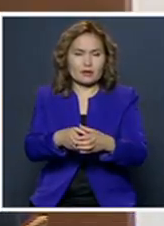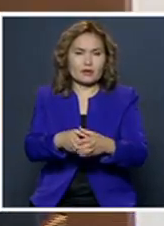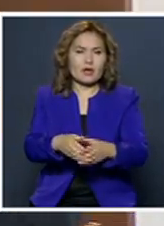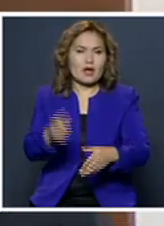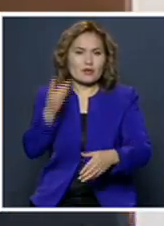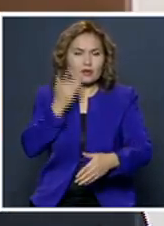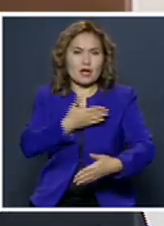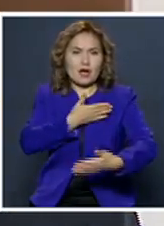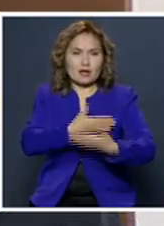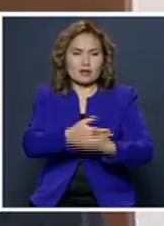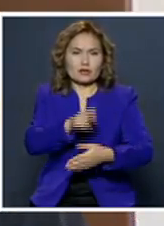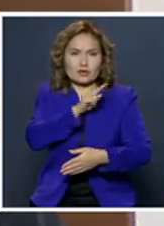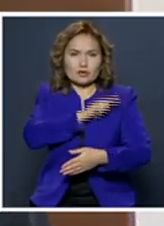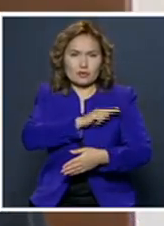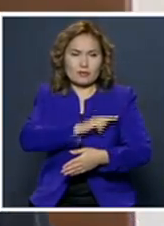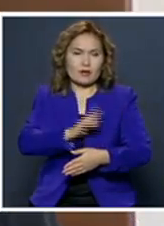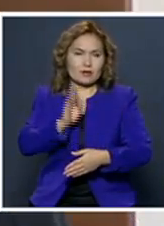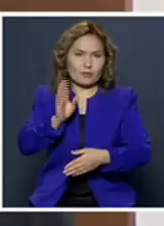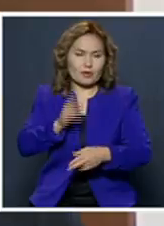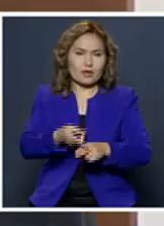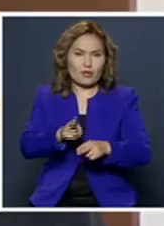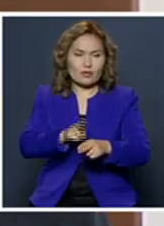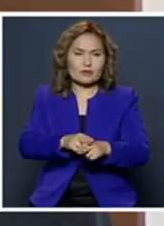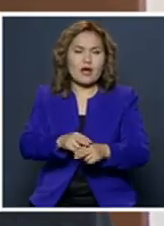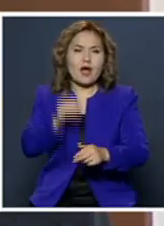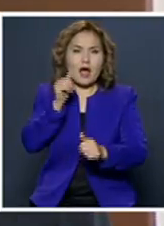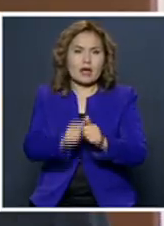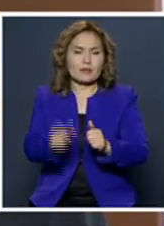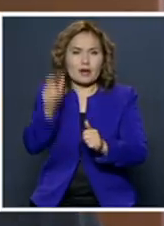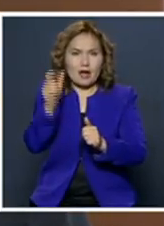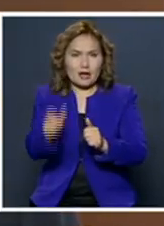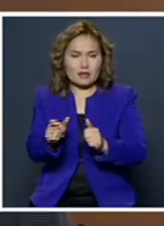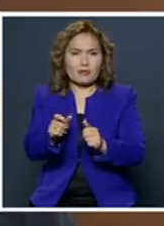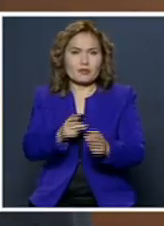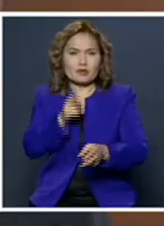бұзады, ондай да арыздар түседі. Соған енді жауапқа тартамыз.